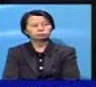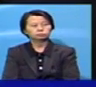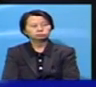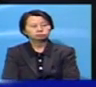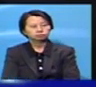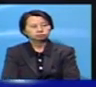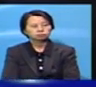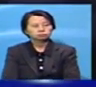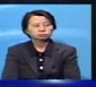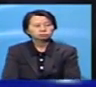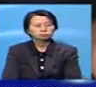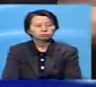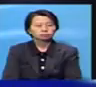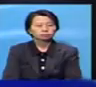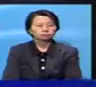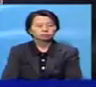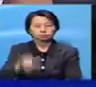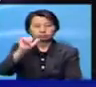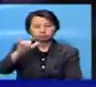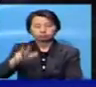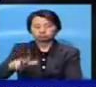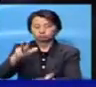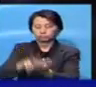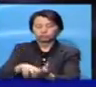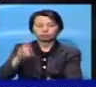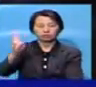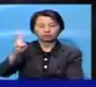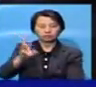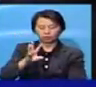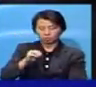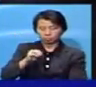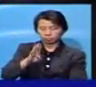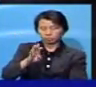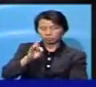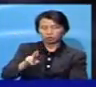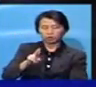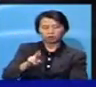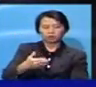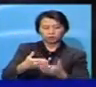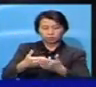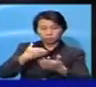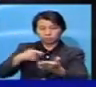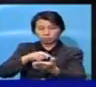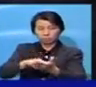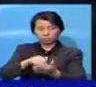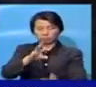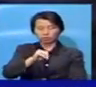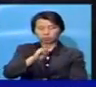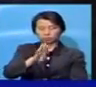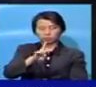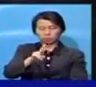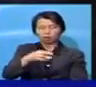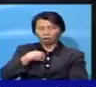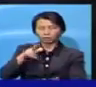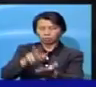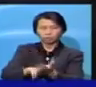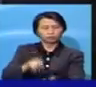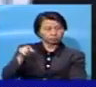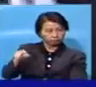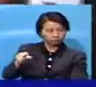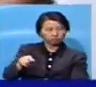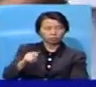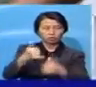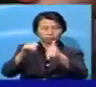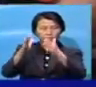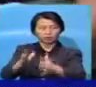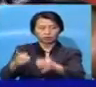2016 ia pengiktirafan kedua mbr sebelum ini mbr pernah mengiktiraf Azizul Hasni sebagai